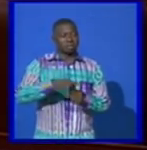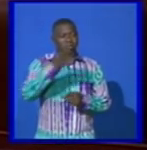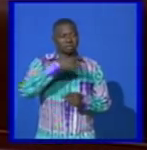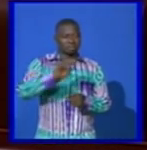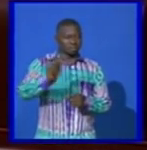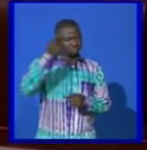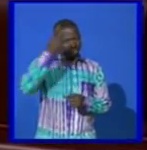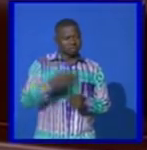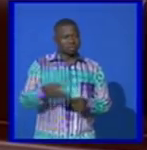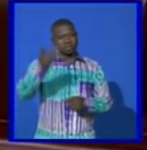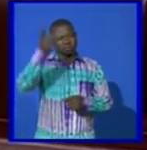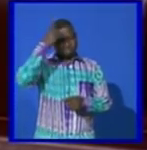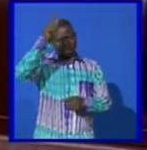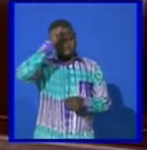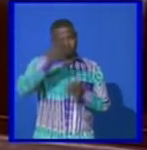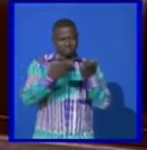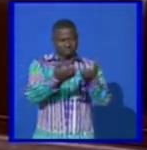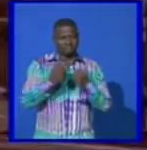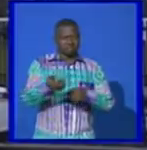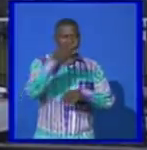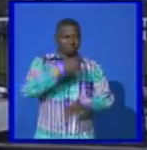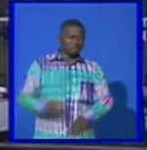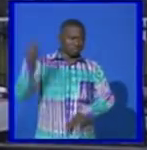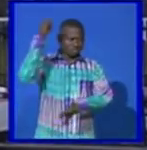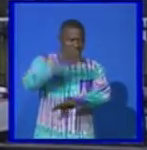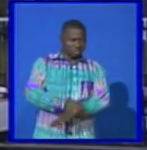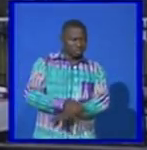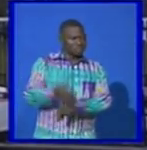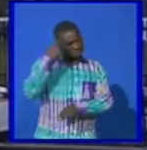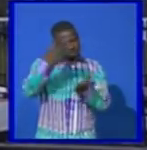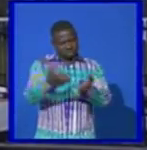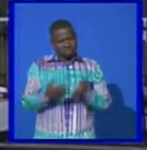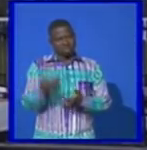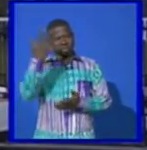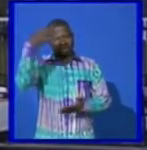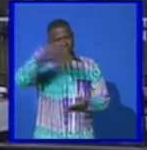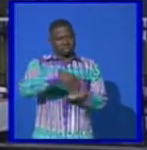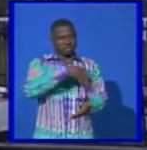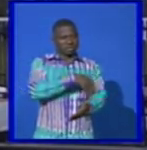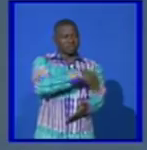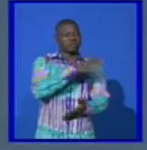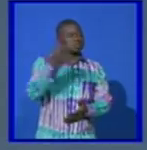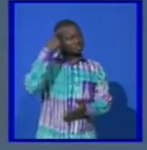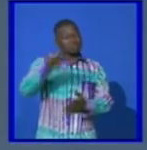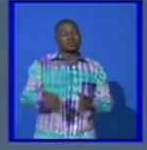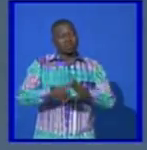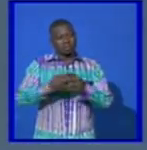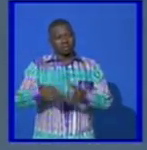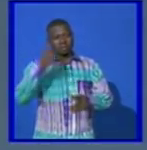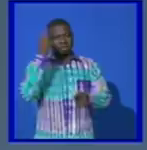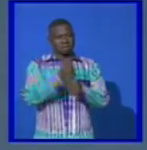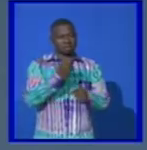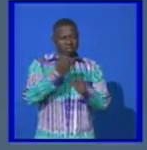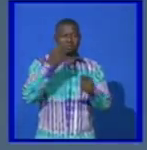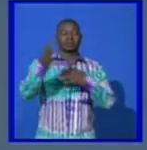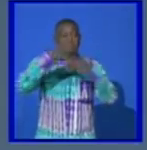veut imposer aux parlementaires qu'ils votent 5 milliards de dollars de crédit pour démarrer la construction d'un mur entre les États-Unis et le Mexique, l'une de ses